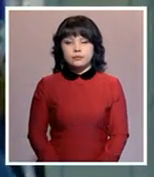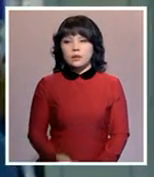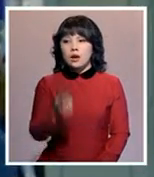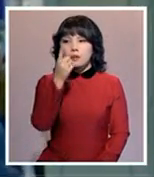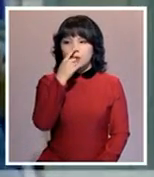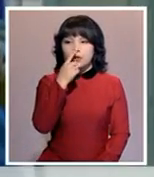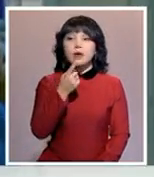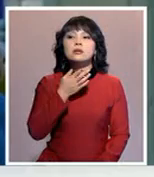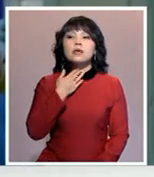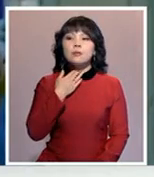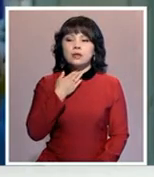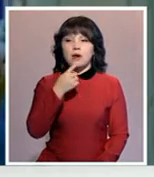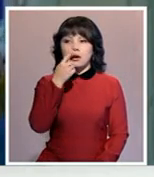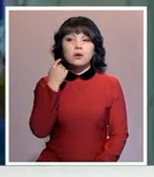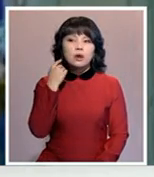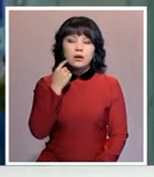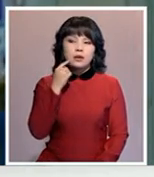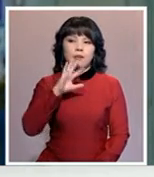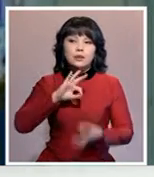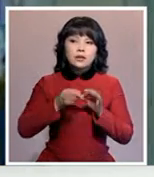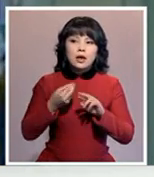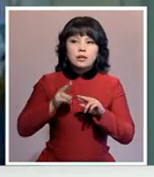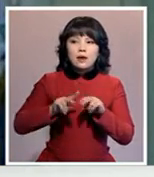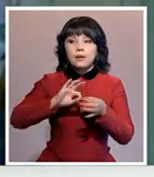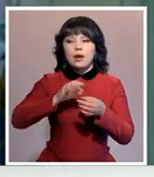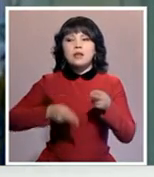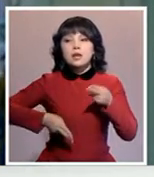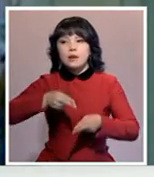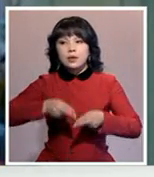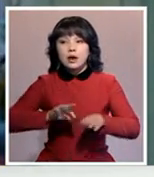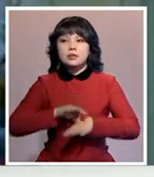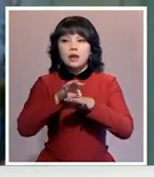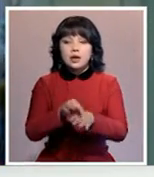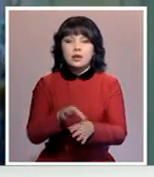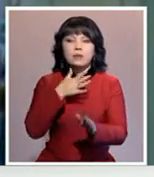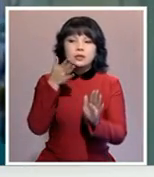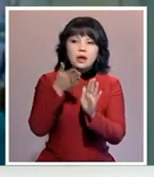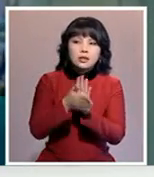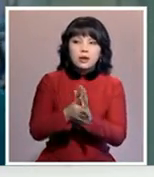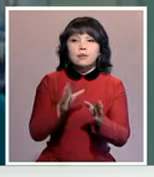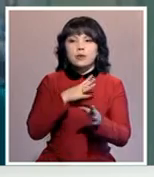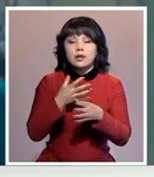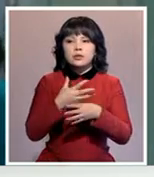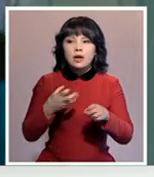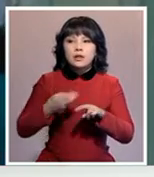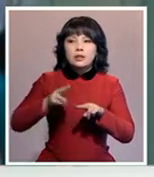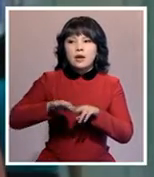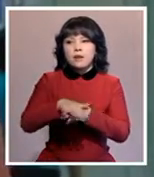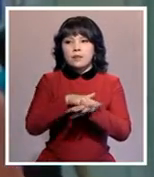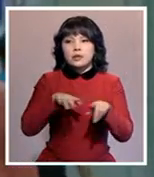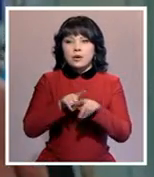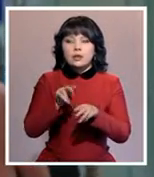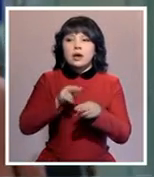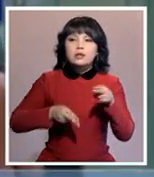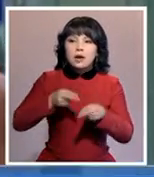да, тамаққа да барлығына жан-жақты операция жасап қана қоймай, соның барлығын үйретіп, көрсетіп, біздің дәрігерлер жасайды, соған